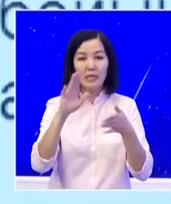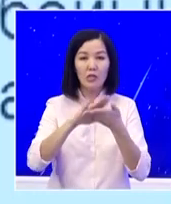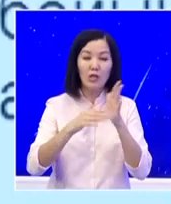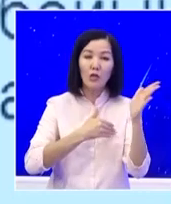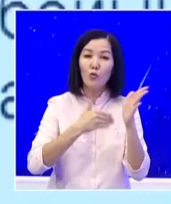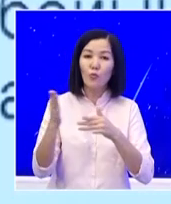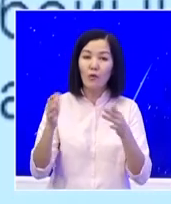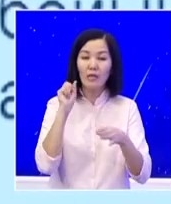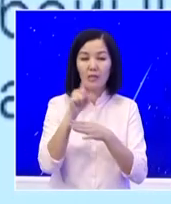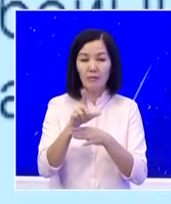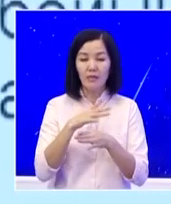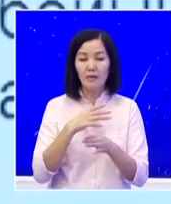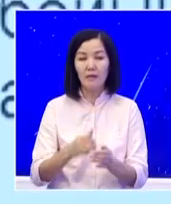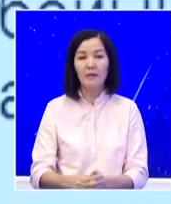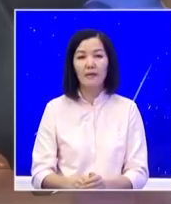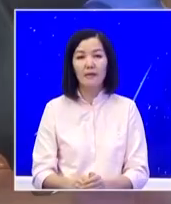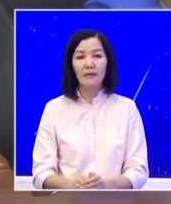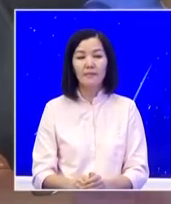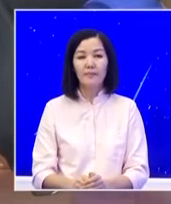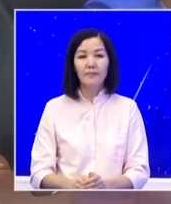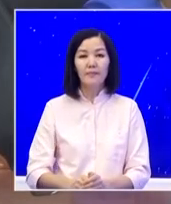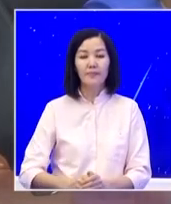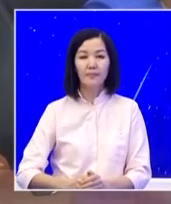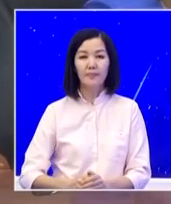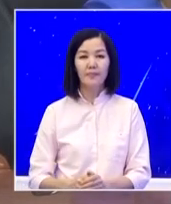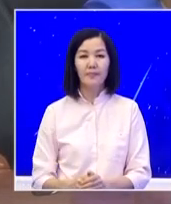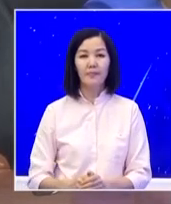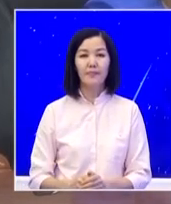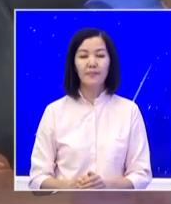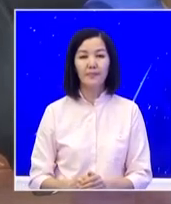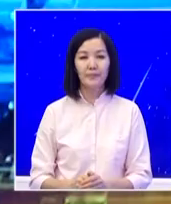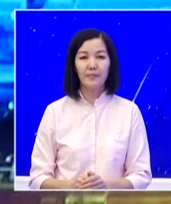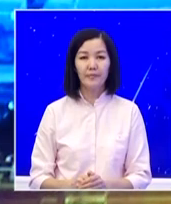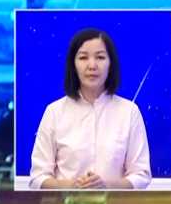да жоюды тапсырды. Меруерт Қыдырбайқызы, Ержан Дүйсен, Жетісу телеарнасы.